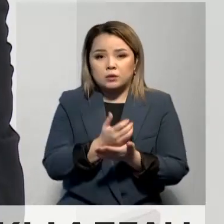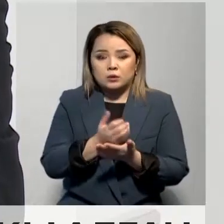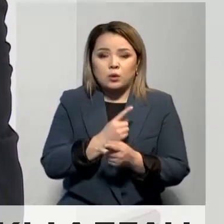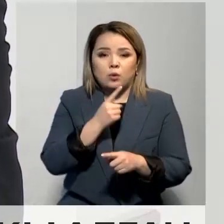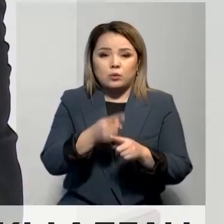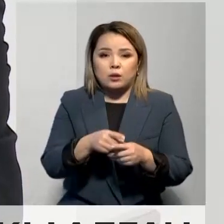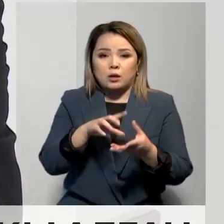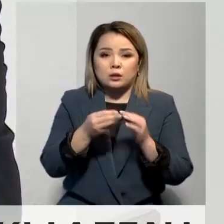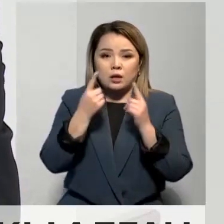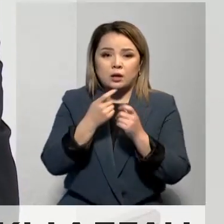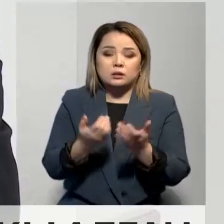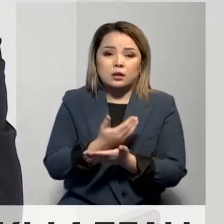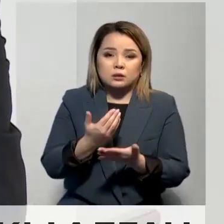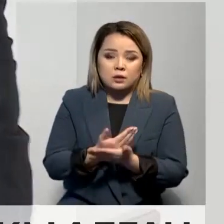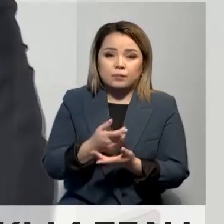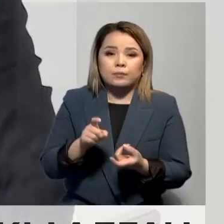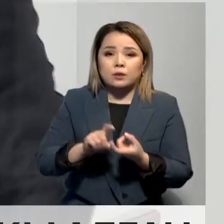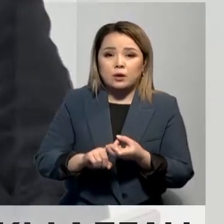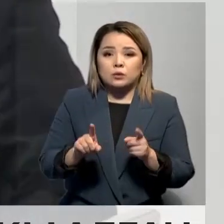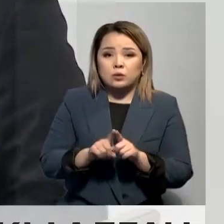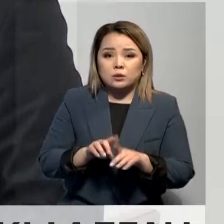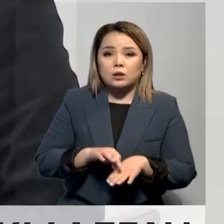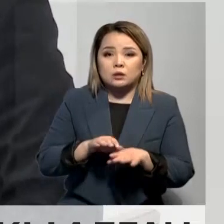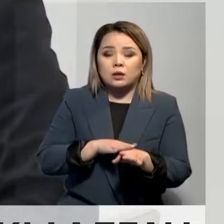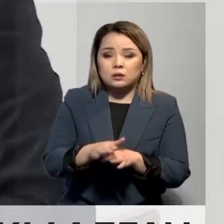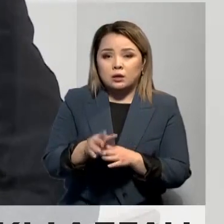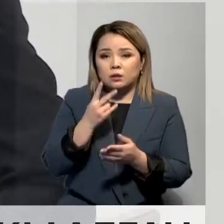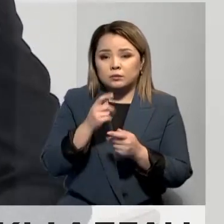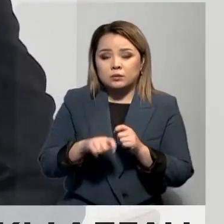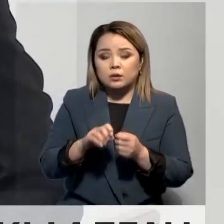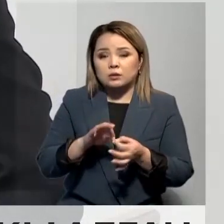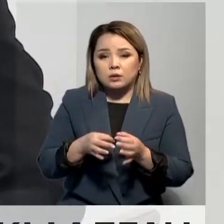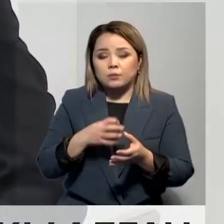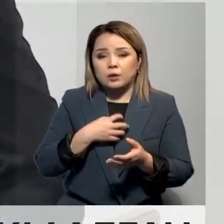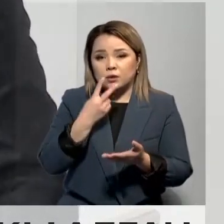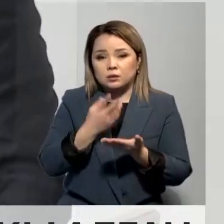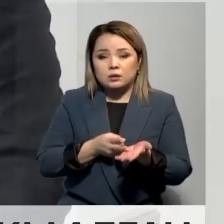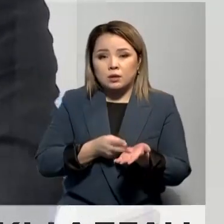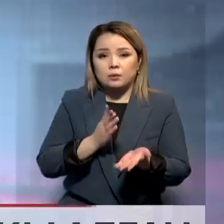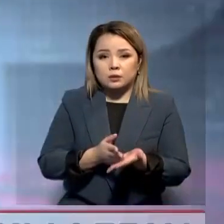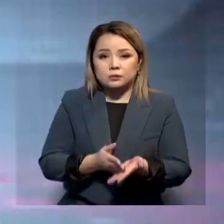тиісті ақпаратты жүйелердің кемшіліктерін пайдалана отырып жасалған деген негіздер бар.